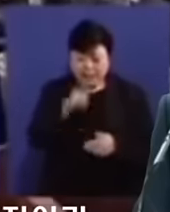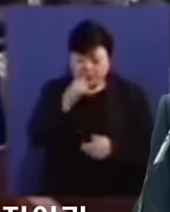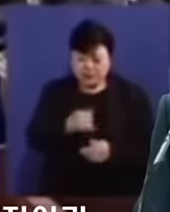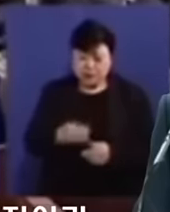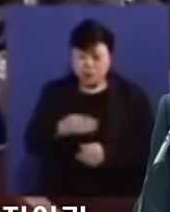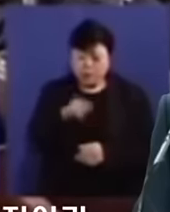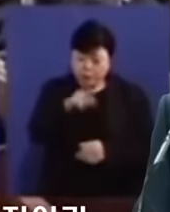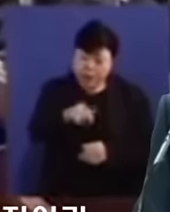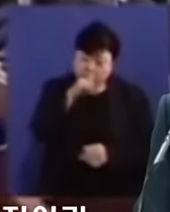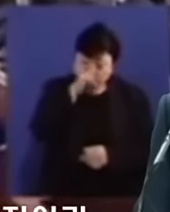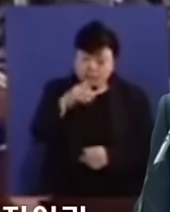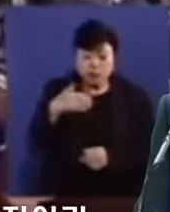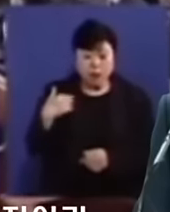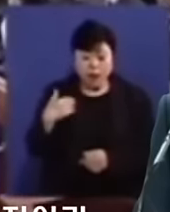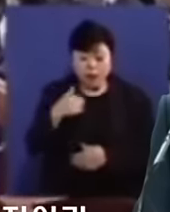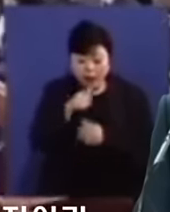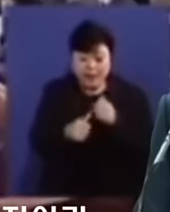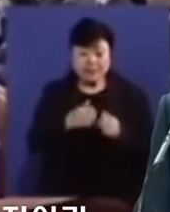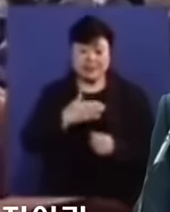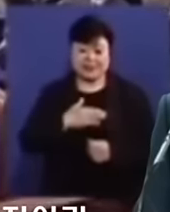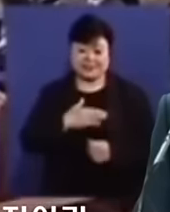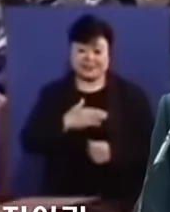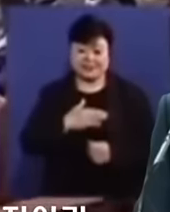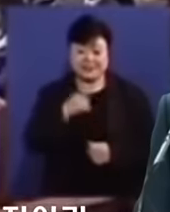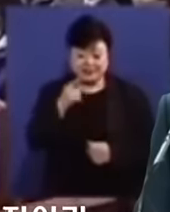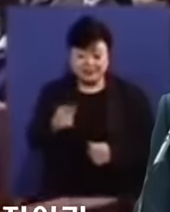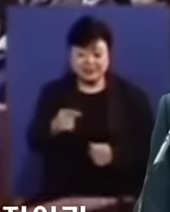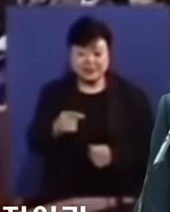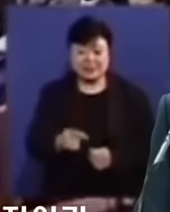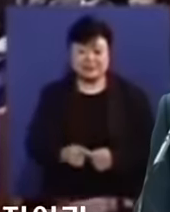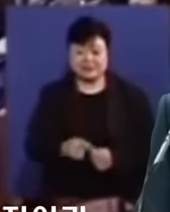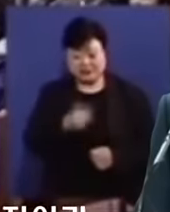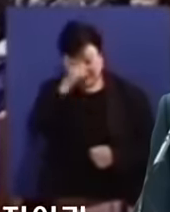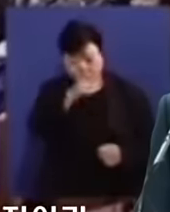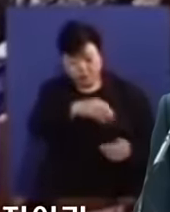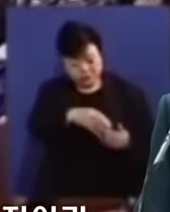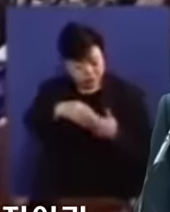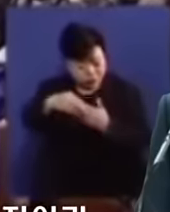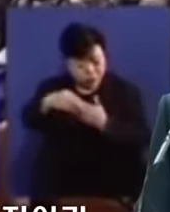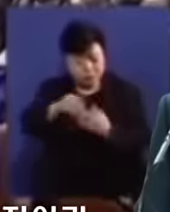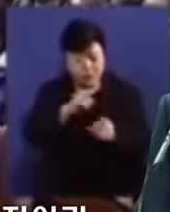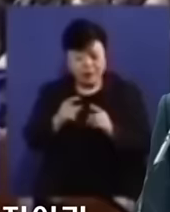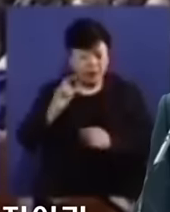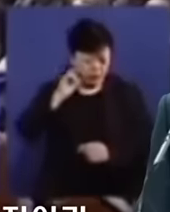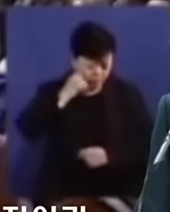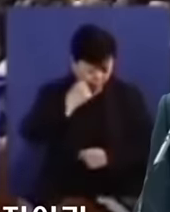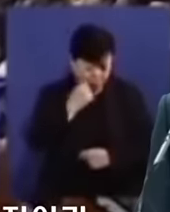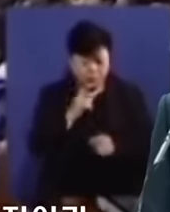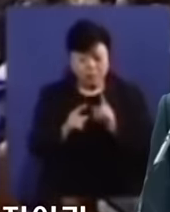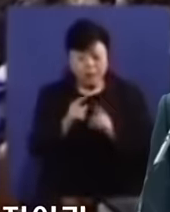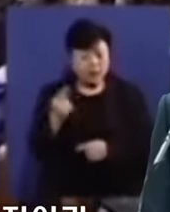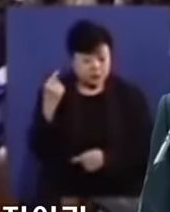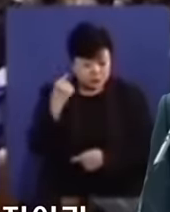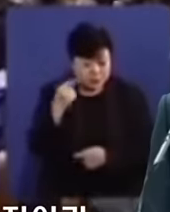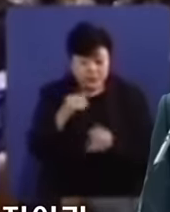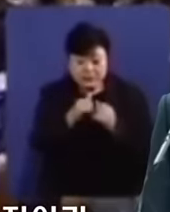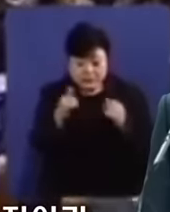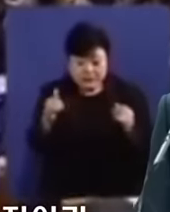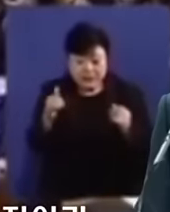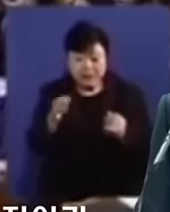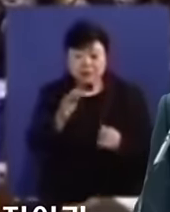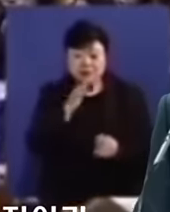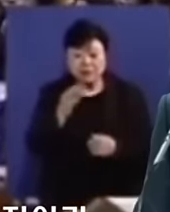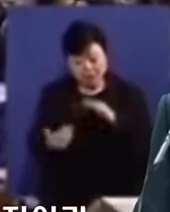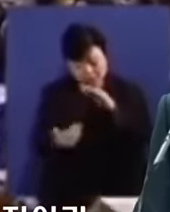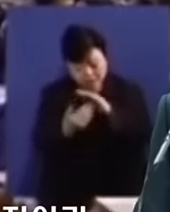몸 밖에 있었는지 나는 모르거니와 하나님은 아시느니라. 그가 낙원으로 이끌려가서 말로 표현할 수 없는 말을 들었으니 사람이 가히